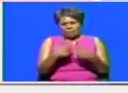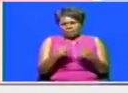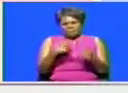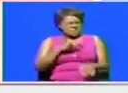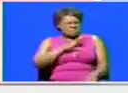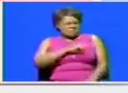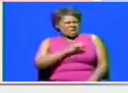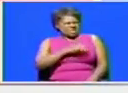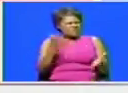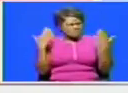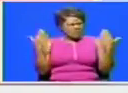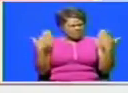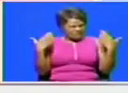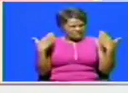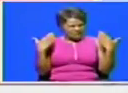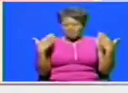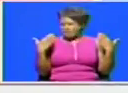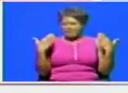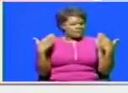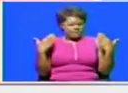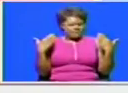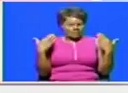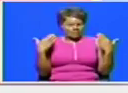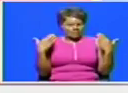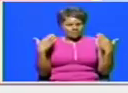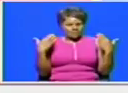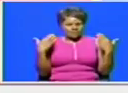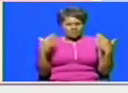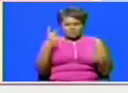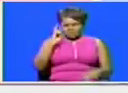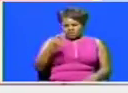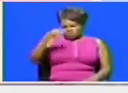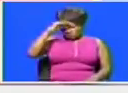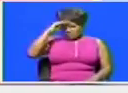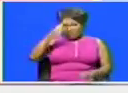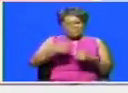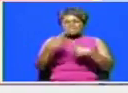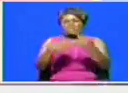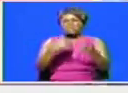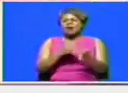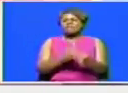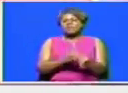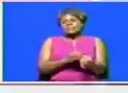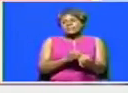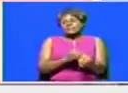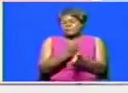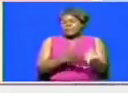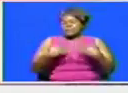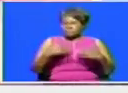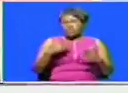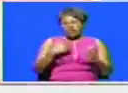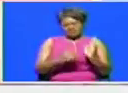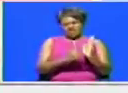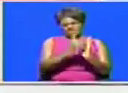mtu mlevi. Unavumilia mtu mlevi kwa nini? Mtu hataki kubadilika. Alafu unaona mtu ni mlevi lakini hakuna maendeleo. Kuna watu wengine ni walevi lakini wako